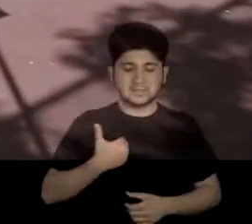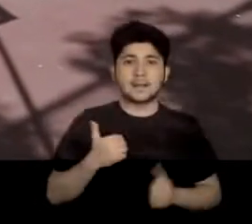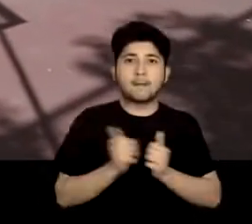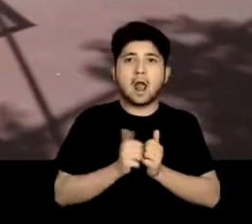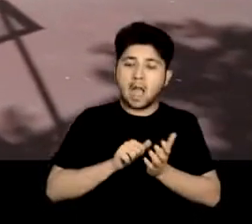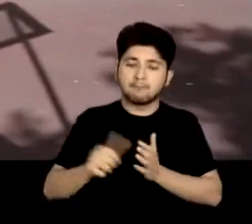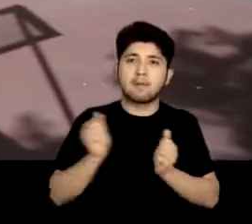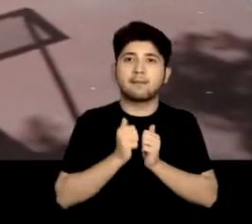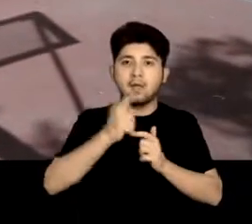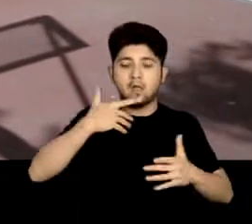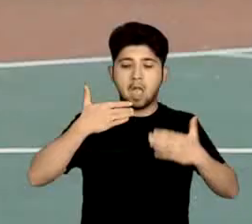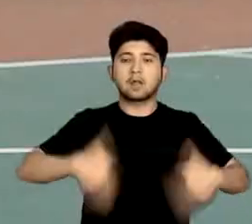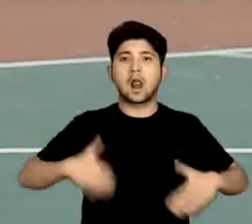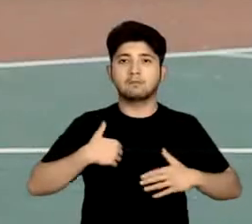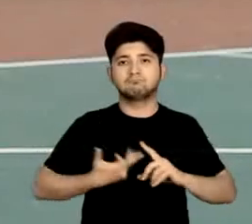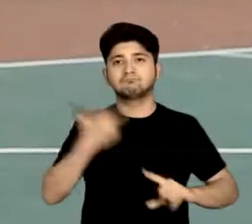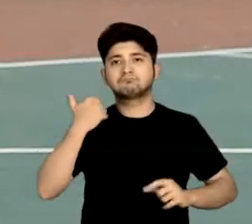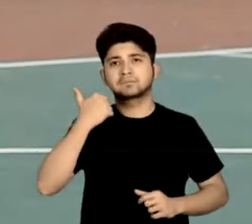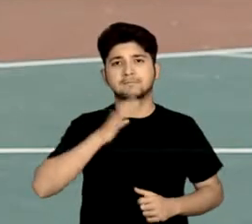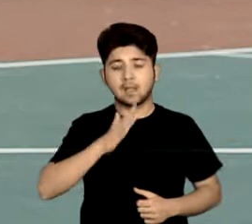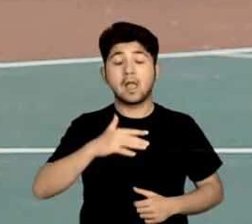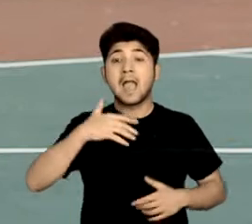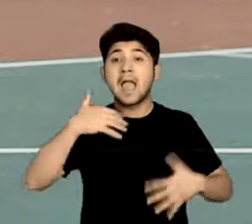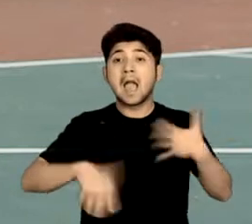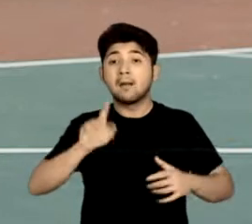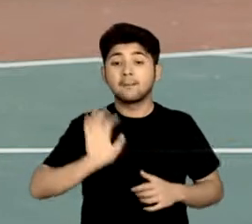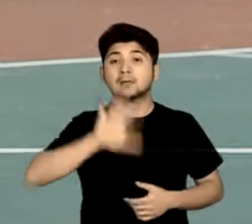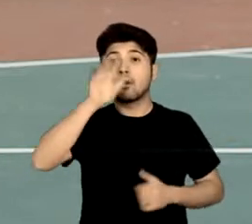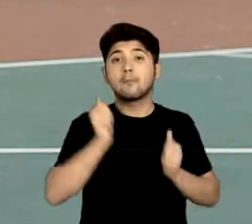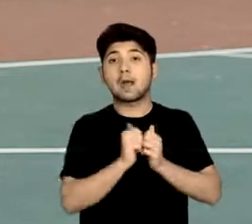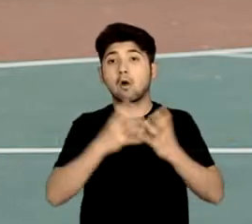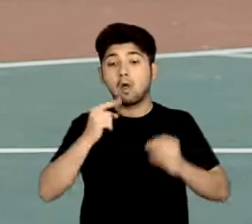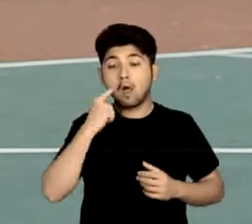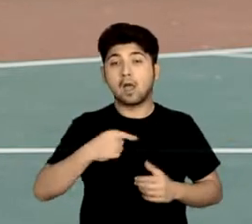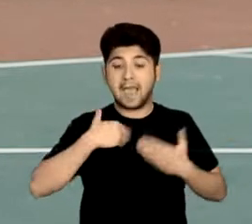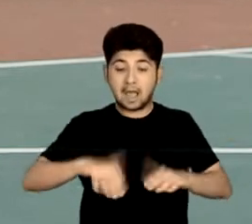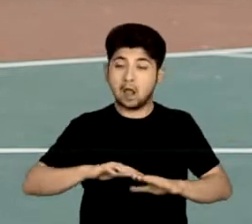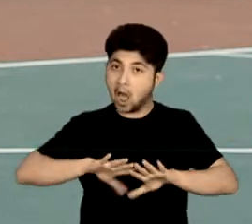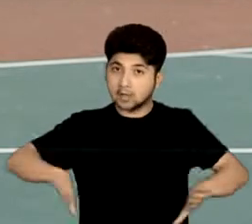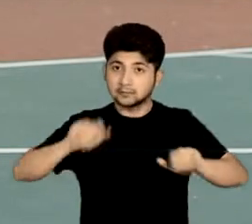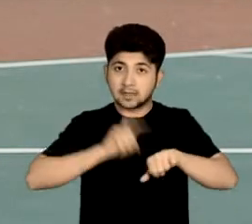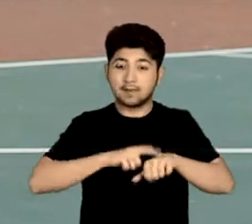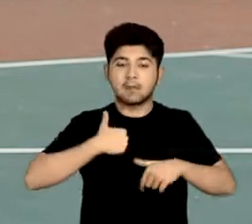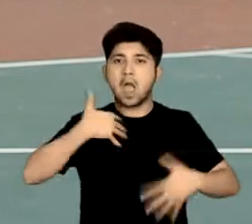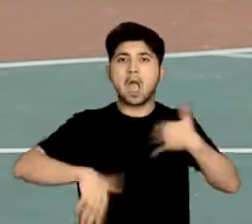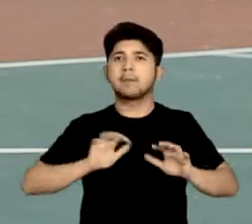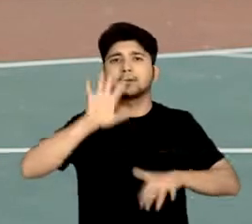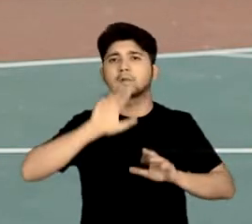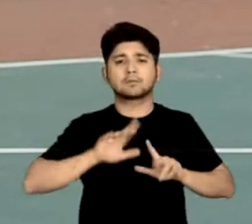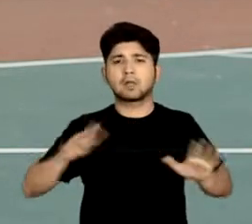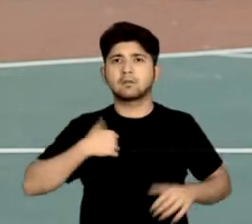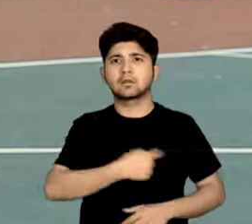Biz beraber hep beraber bir engelleri aşabiliriz yani. Engel basketbolla engeli ayırdığımız zaman biz engelli basketbolu